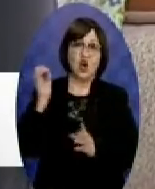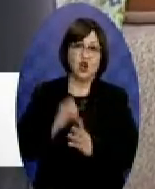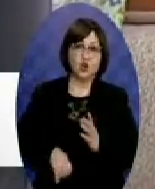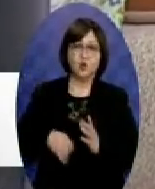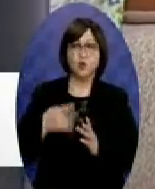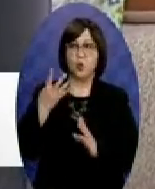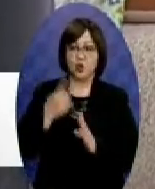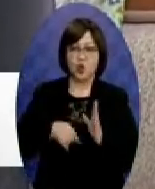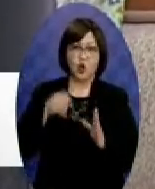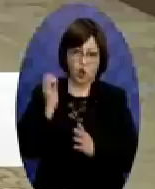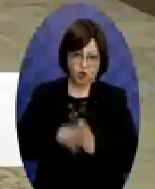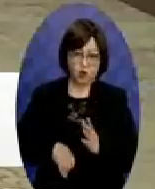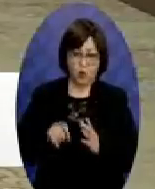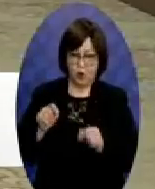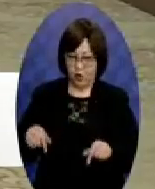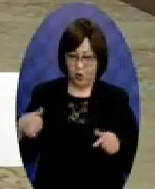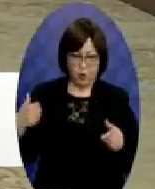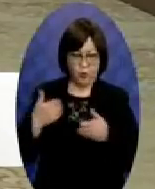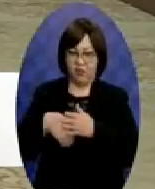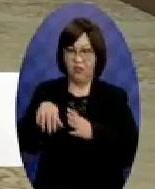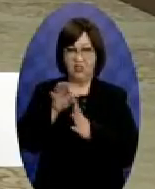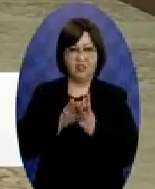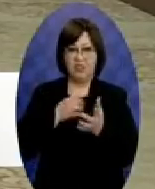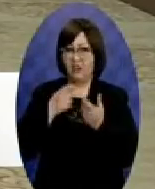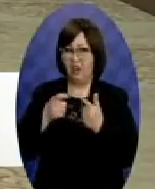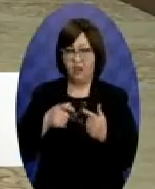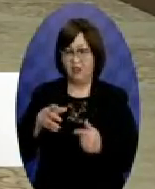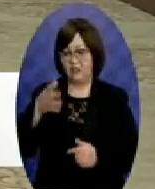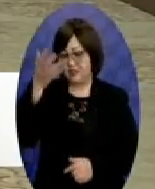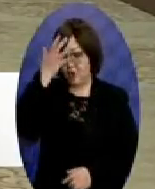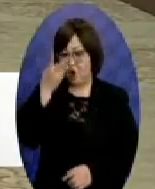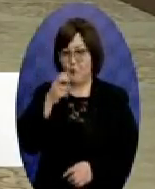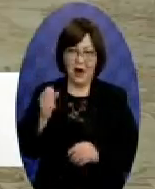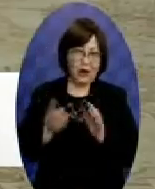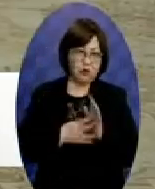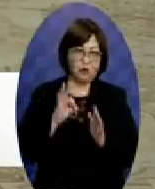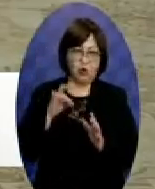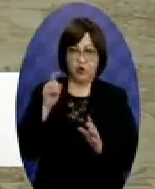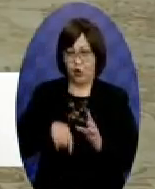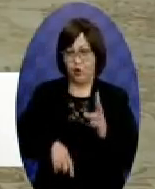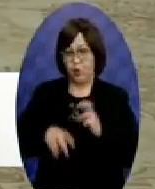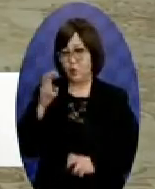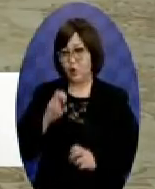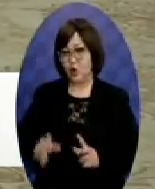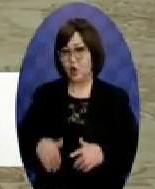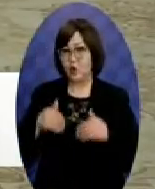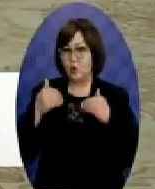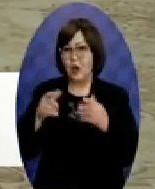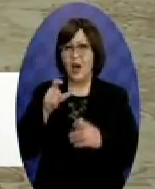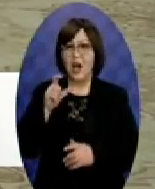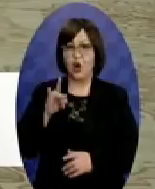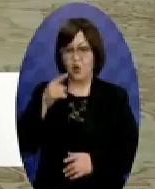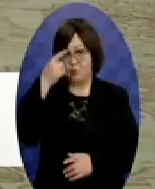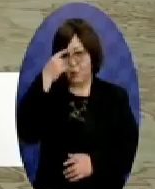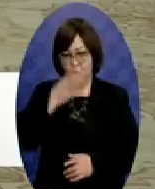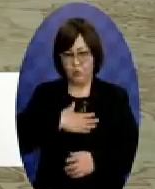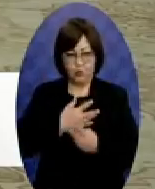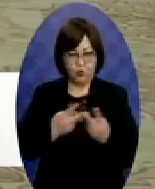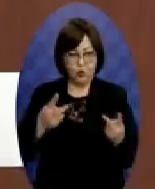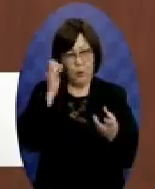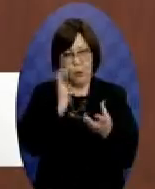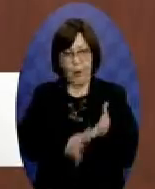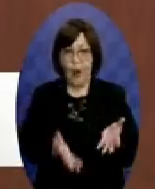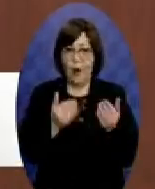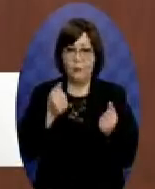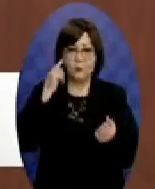байдаг, одоо болтол хэлцэхгүй. За засгийн газраас 2019 оны дотоодын үйлдвэрлэлийг хөгжүүлж эх оронч худалдан авалтын жил болгон зарлжээ. За